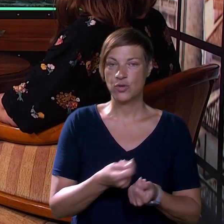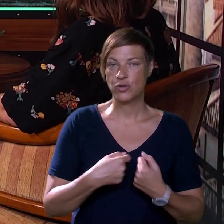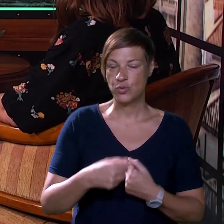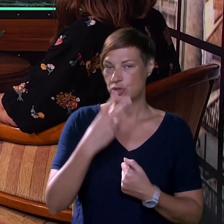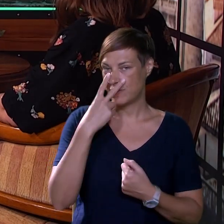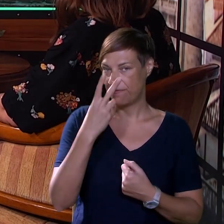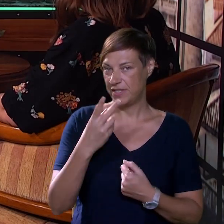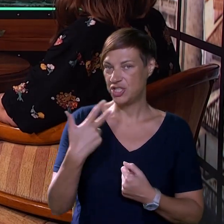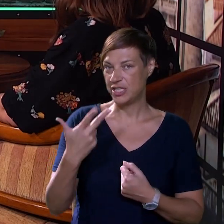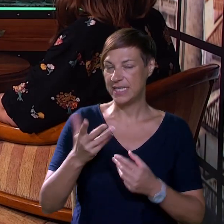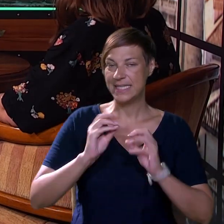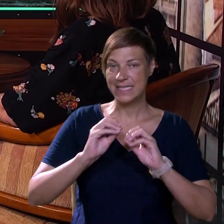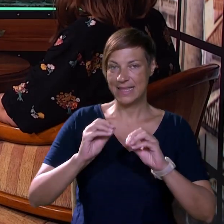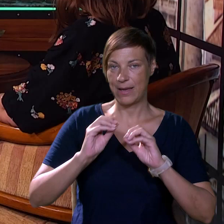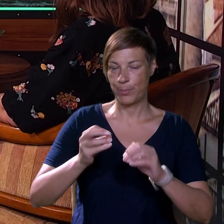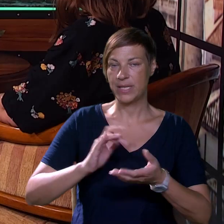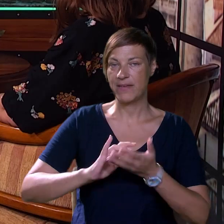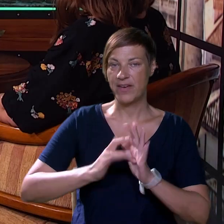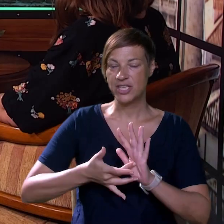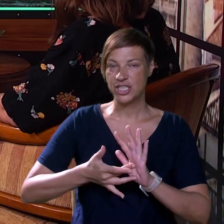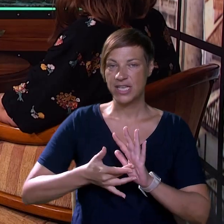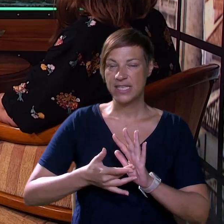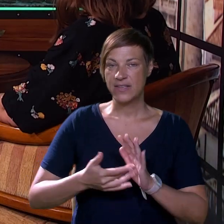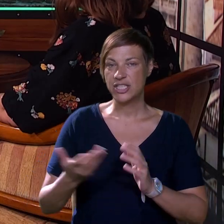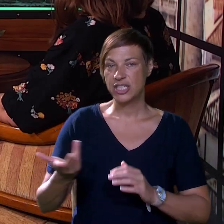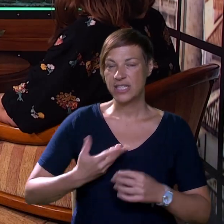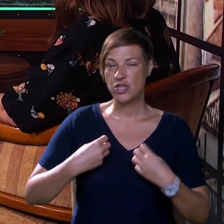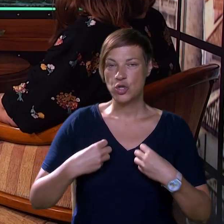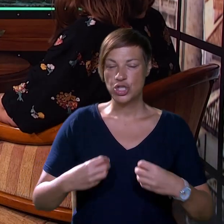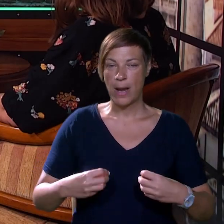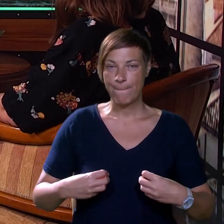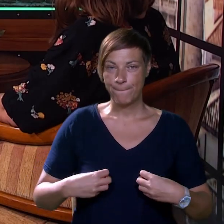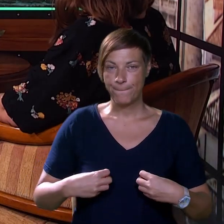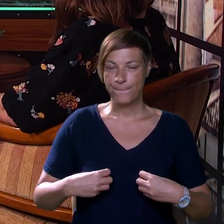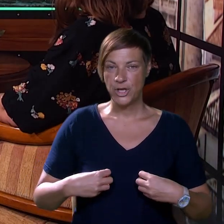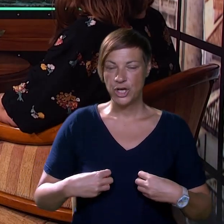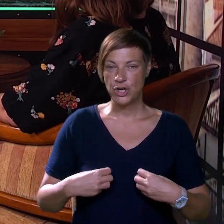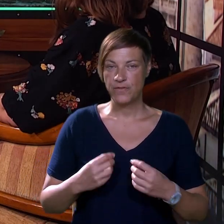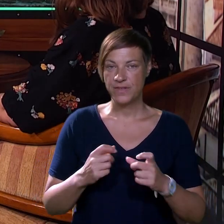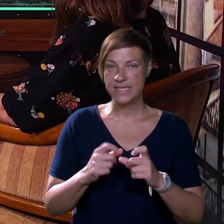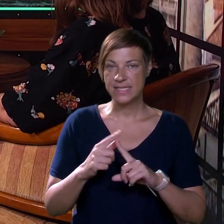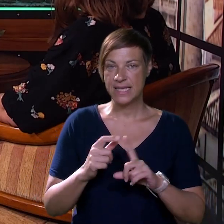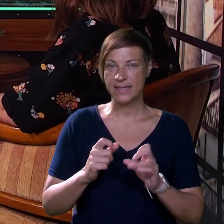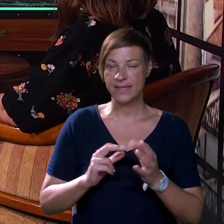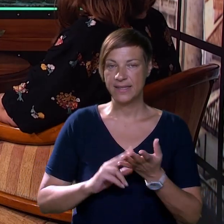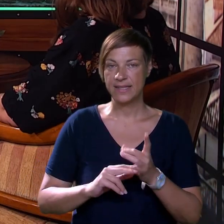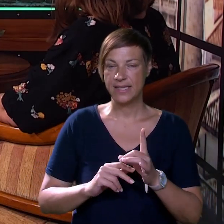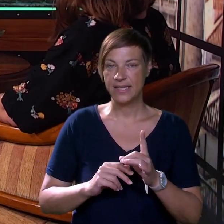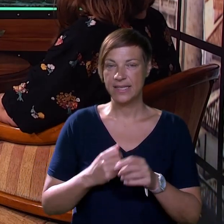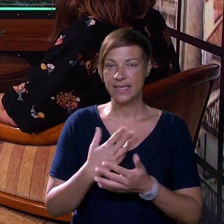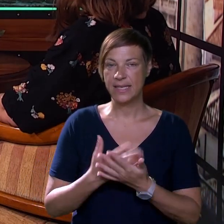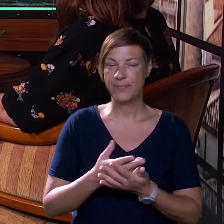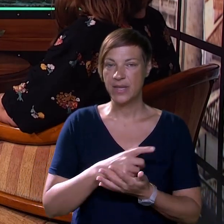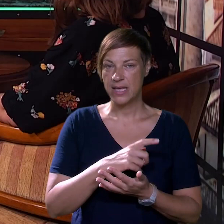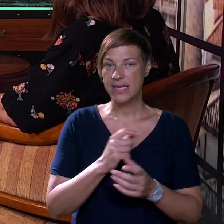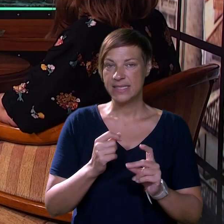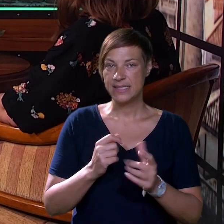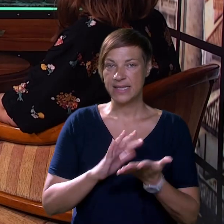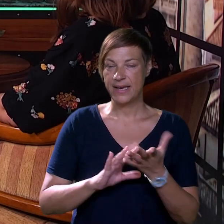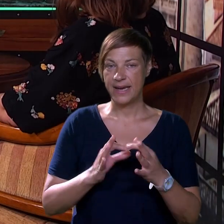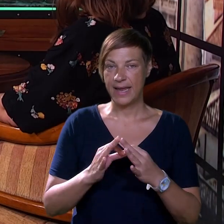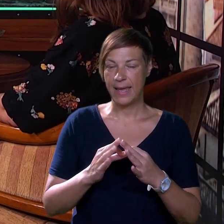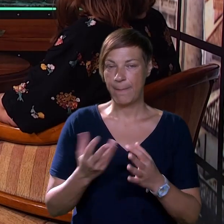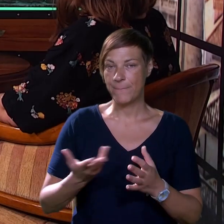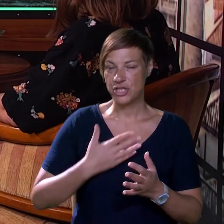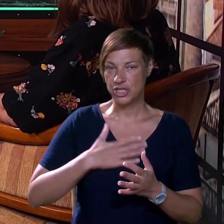društva, vidjet ćete 30 predavača iz svih. Čak će doći profesor Santini iz klinike Gemelli u Rimu. Znači,